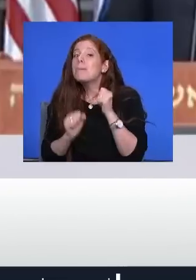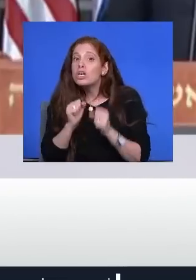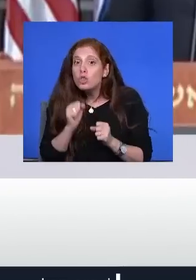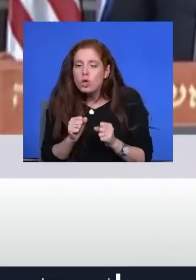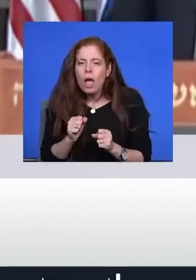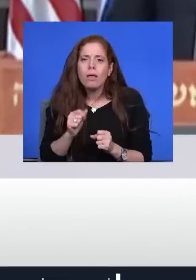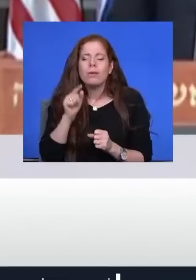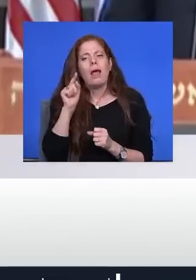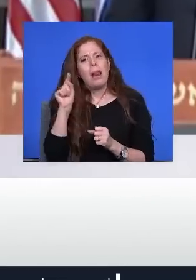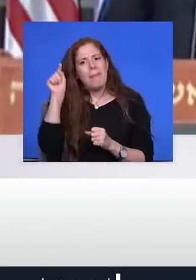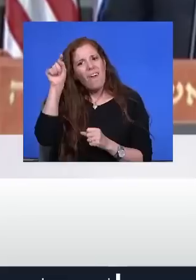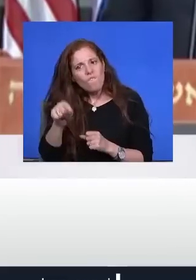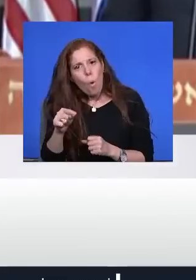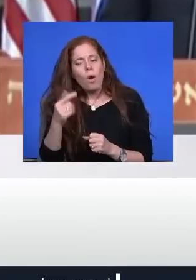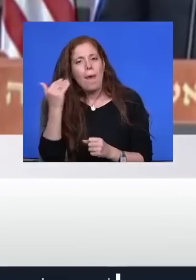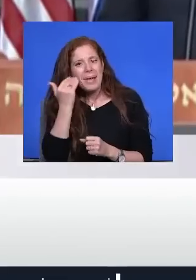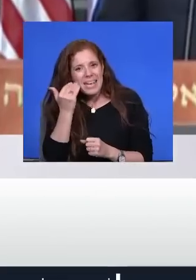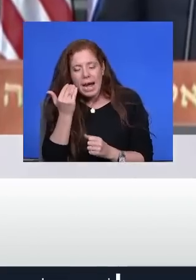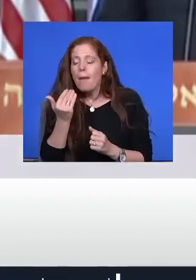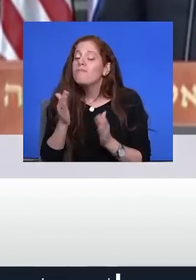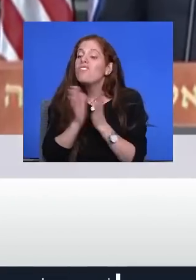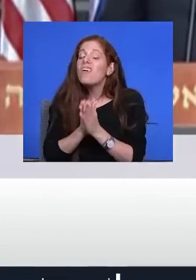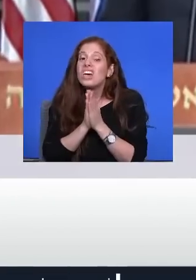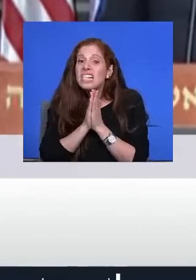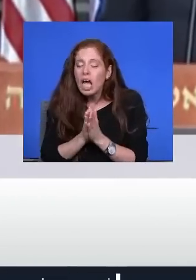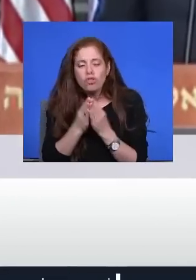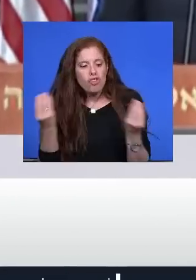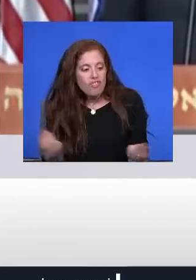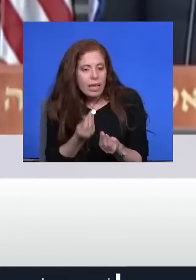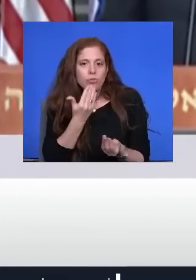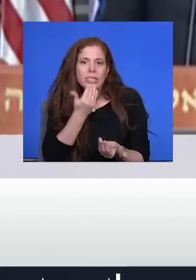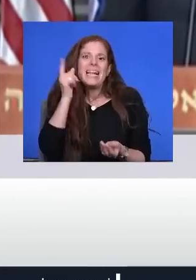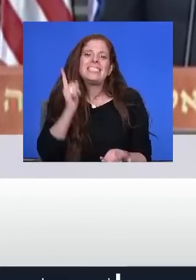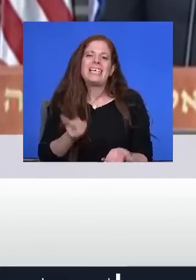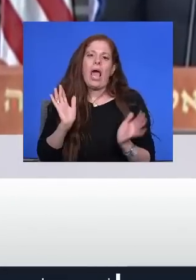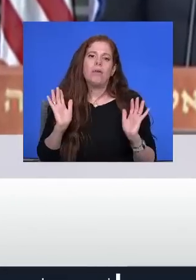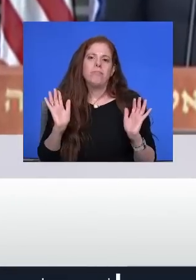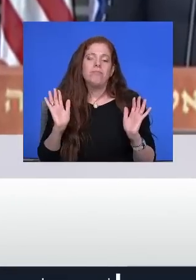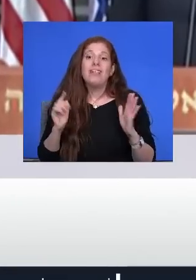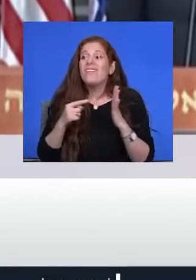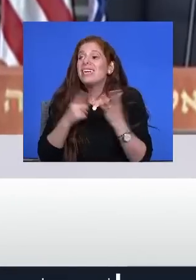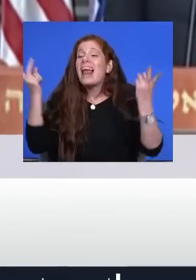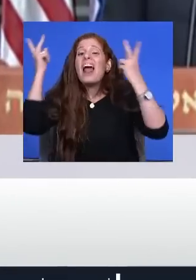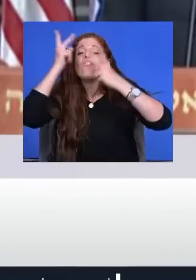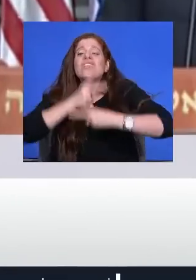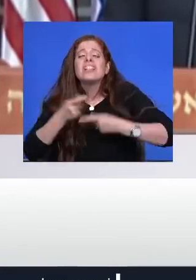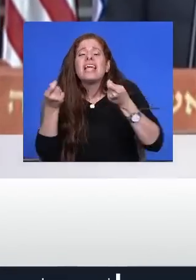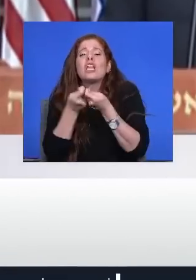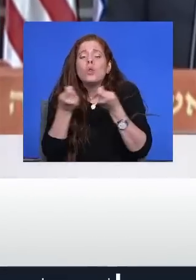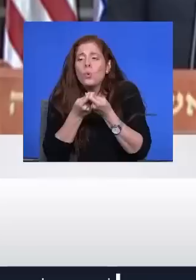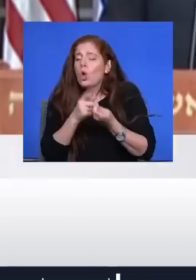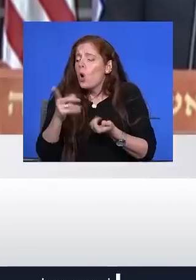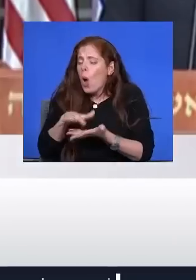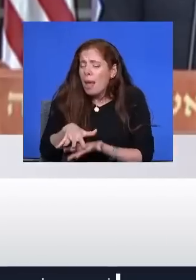הביטחון האמריקנית, הפנטגון ולקונגרס, ולבקש דברים שישראל צריכה. וכדי להבין את התלות, המלאים שלנו של